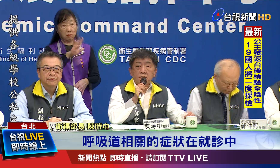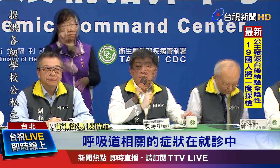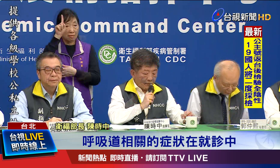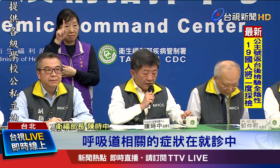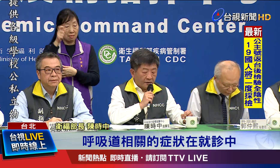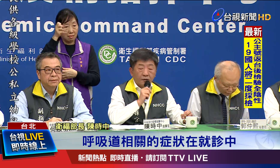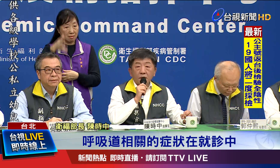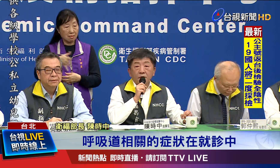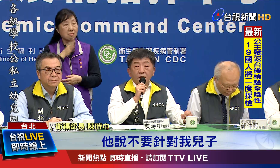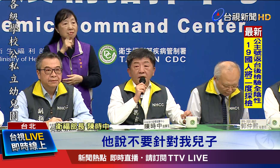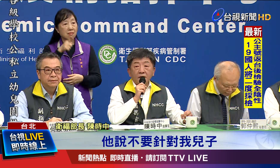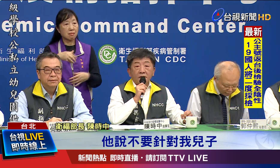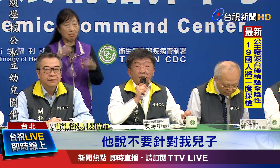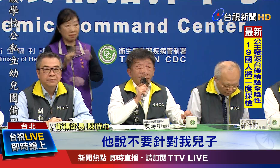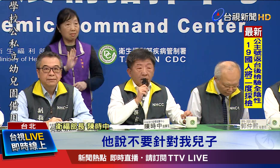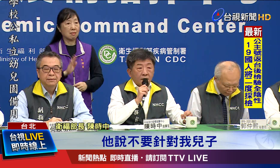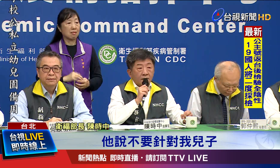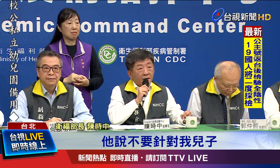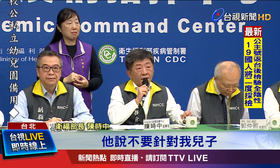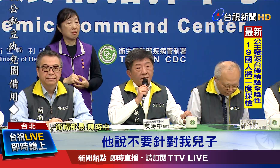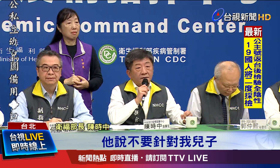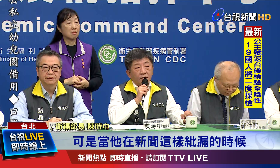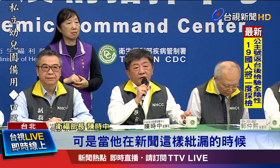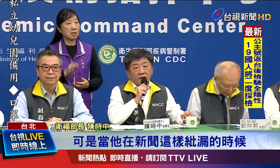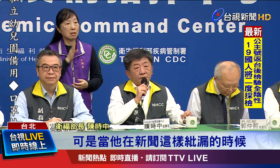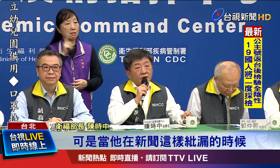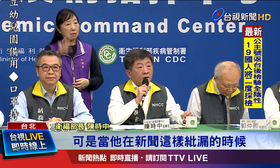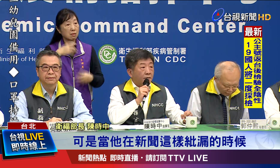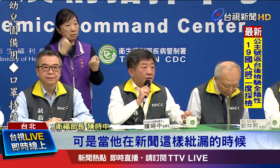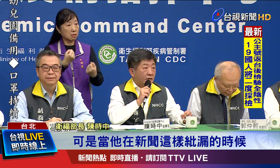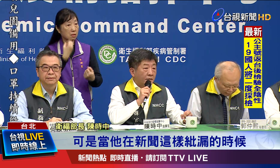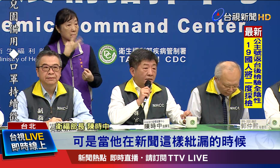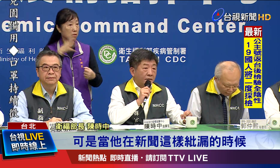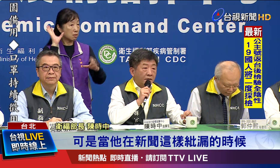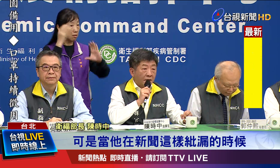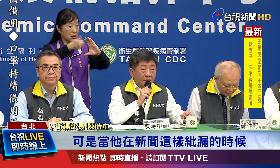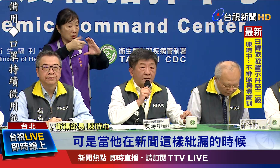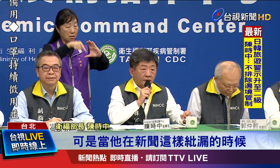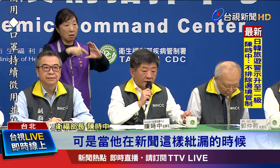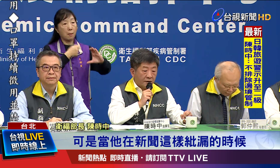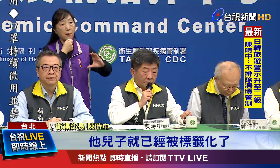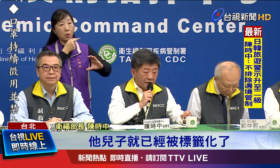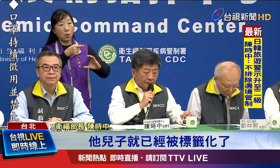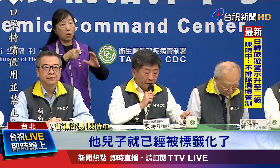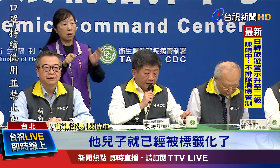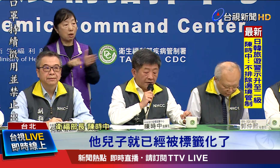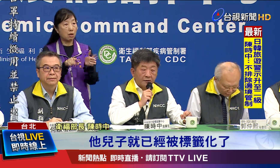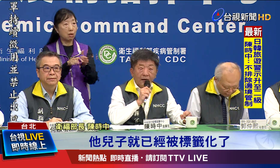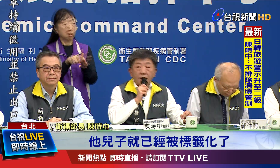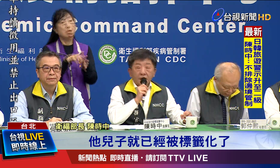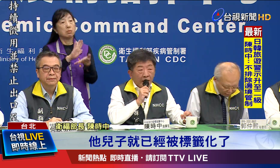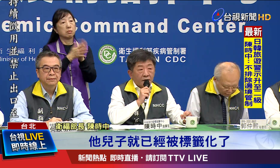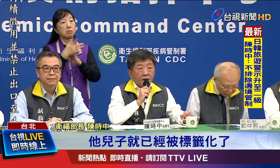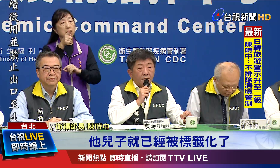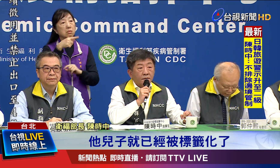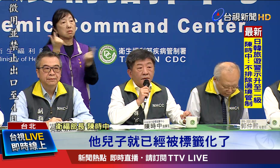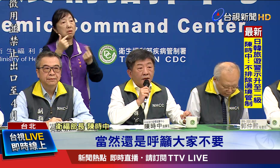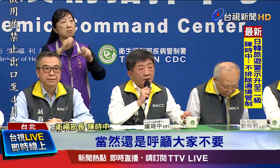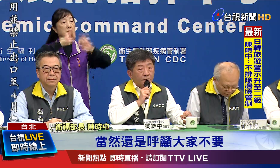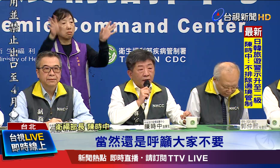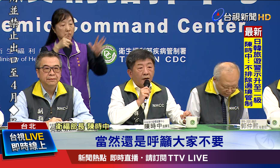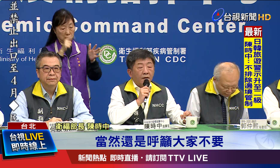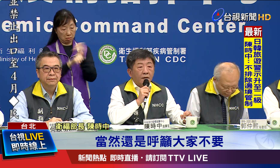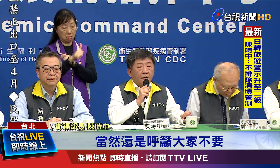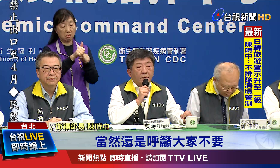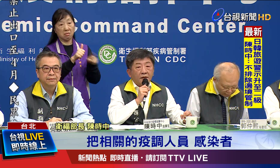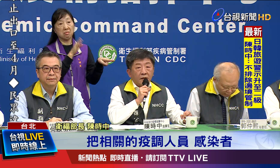诊中。他说：“不要针对我儿子。”可是当他在新闻这样披露的时候，他儿子就已经被标签化。我当然还是要呼吁